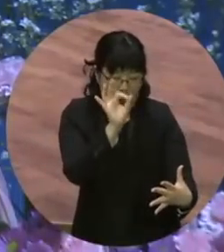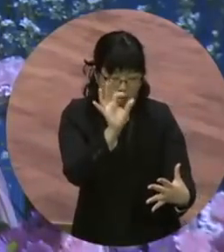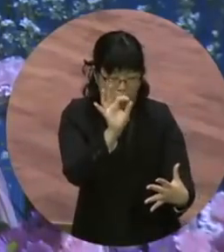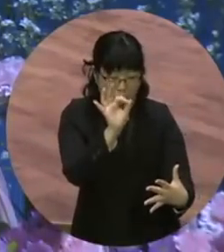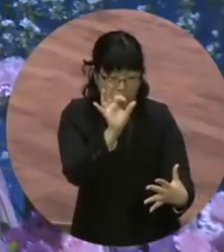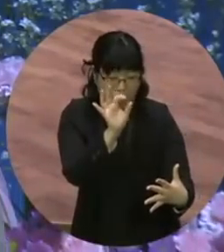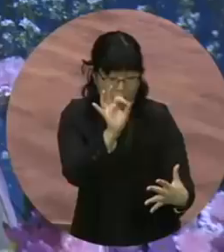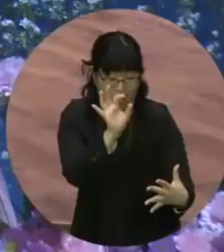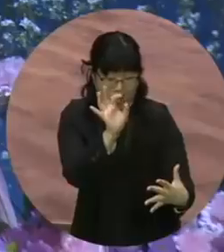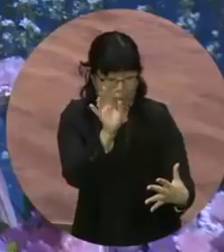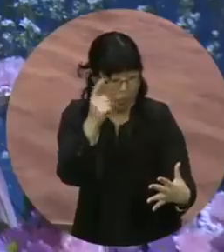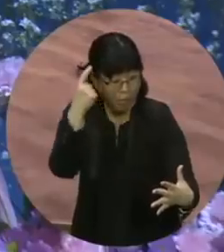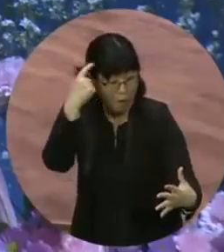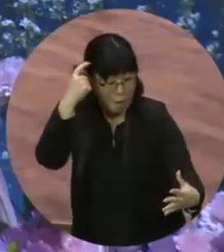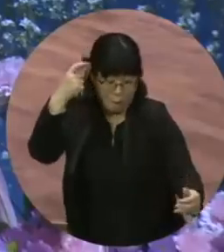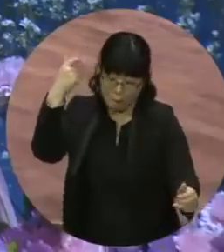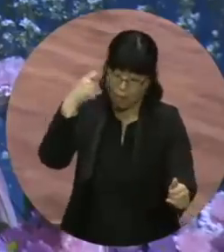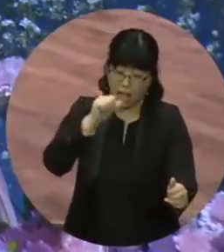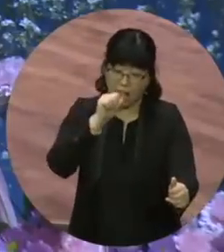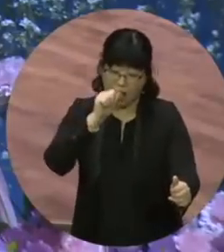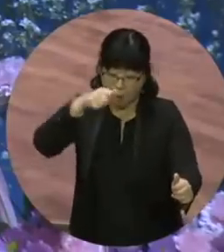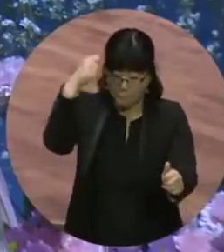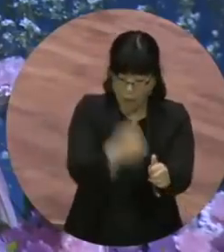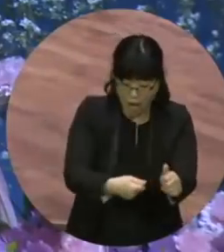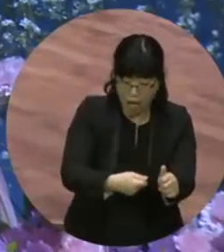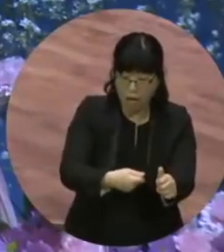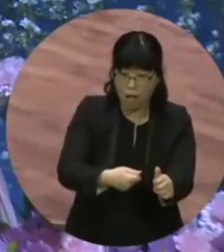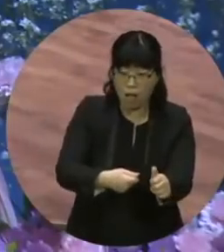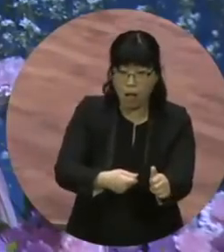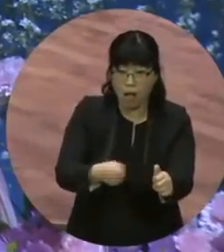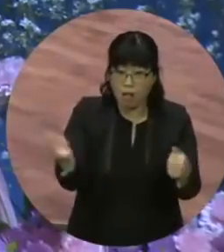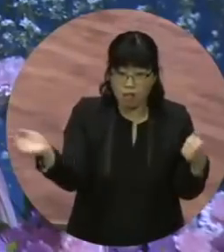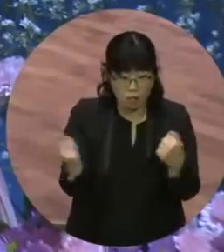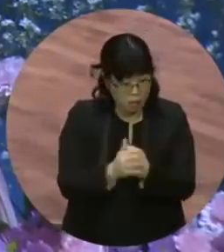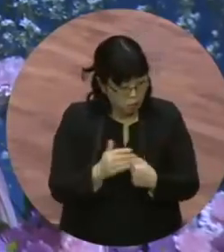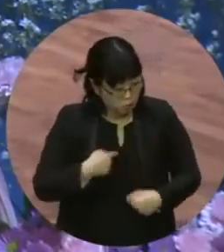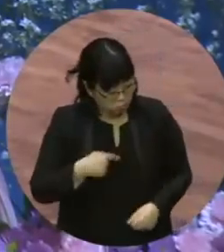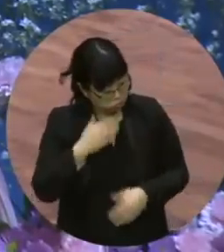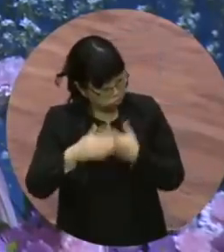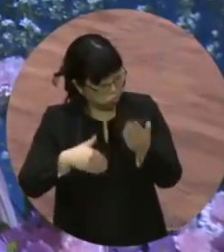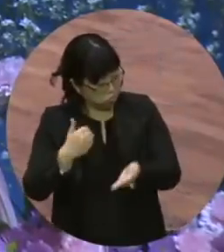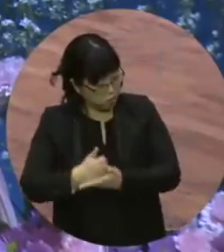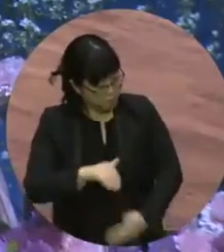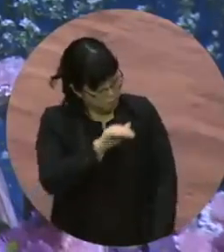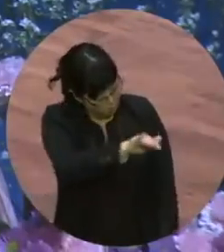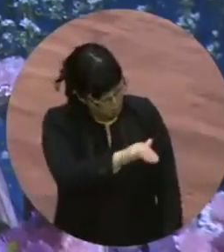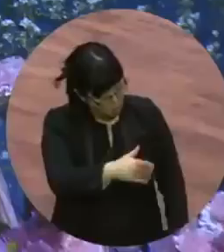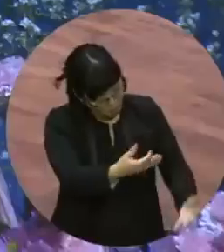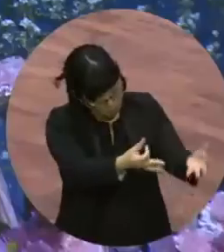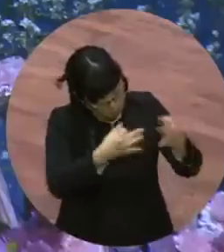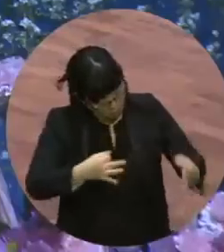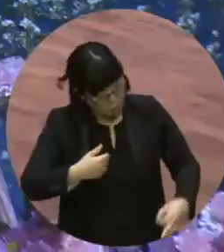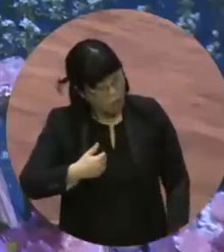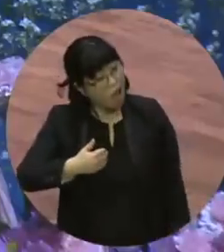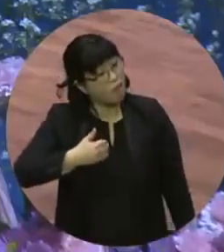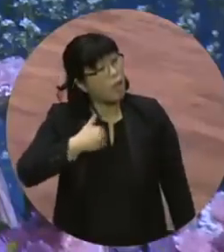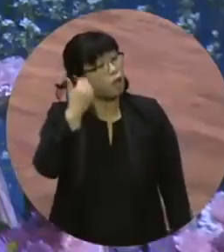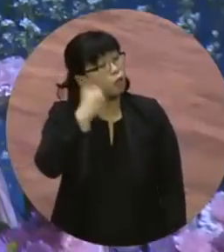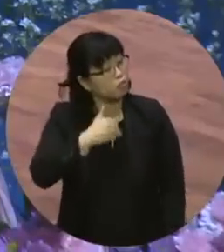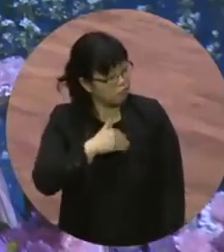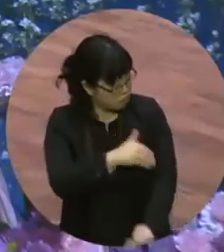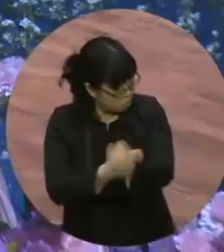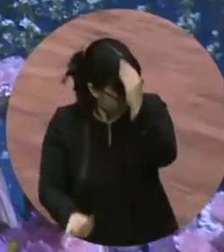이런 불신앙의 고정관념을 하나님이 깨기 위해서 나는 전능한 하나님이다.